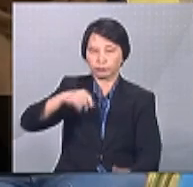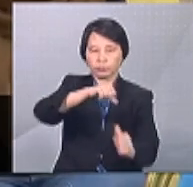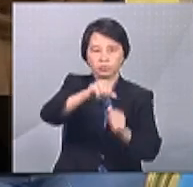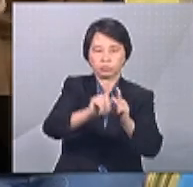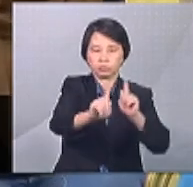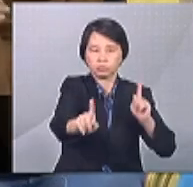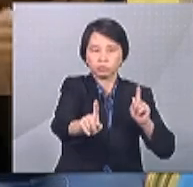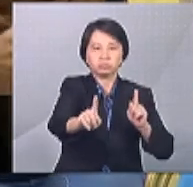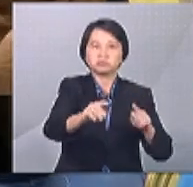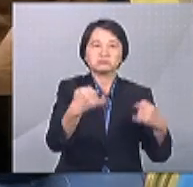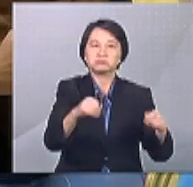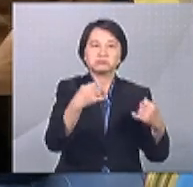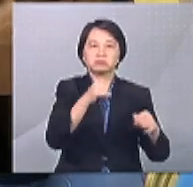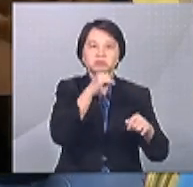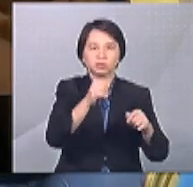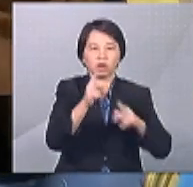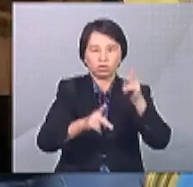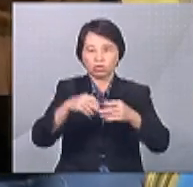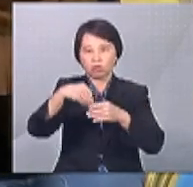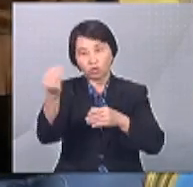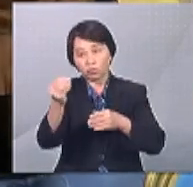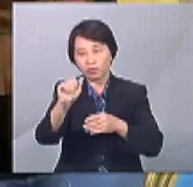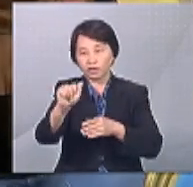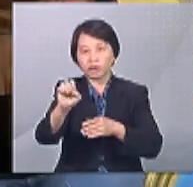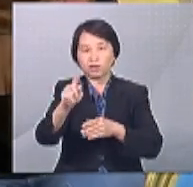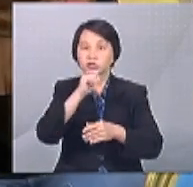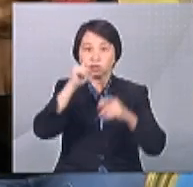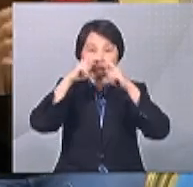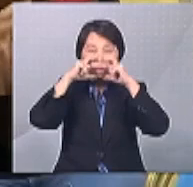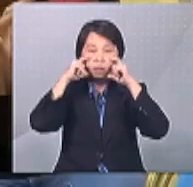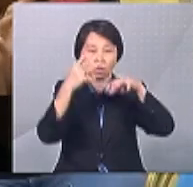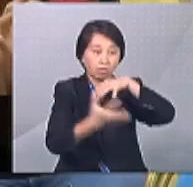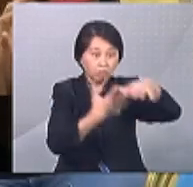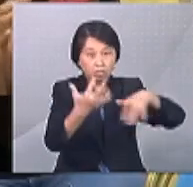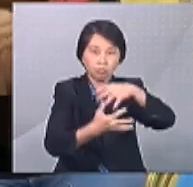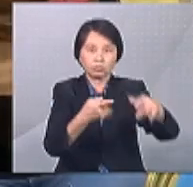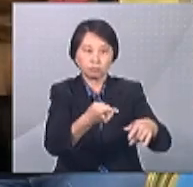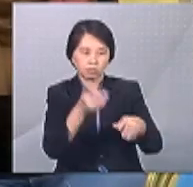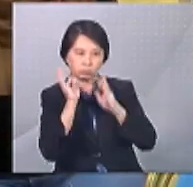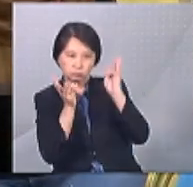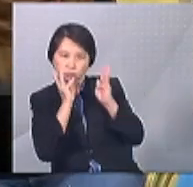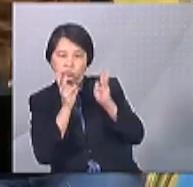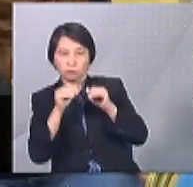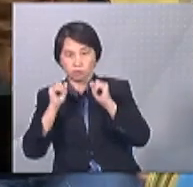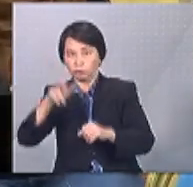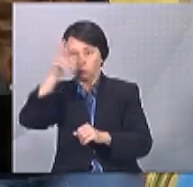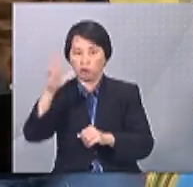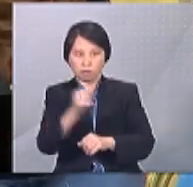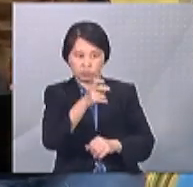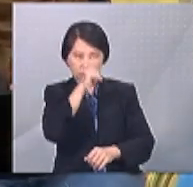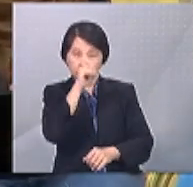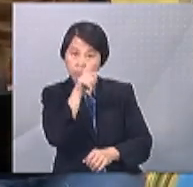distancing tidak diambil berat dan warga asing turut tidak memakai mask. Jadi, ia dibimbangi. Adakah bolehkah kerajaan ambil tindakan segera